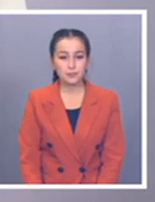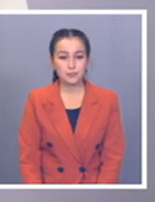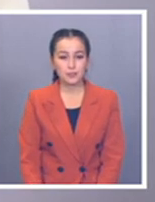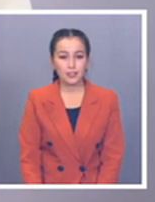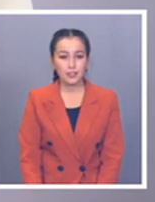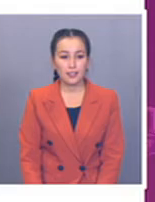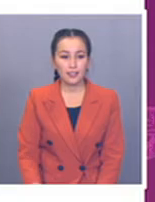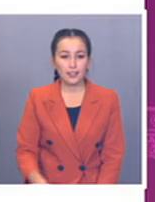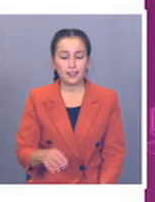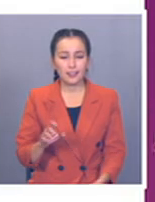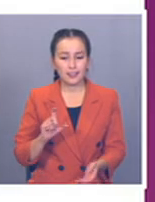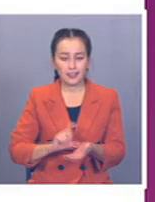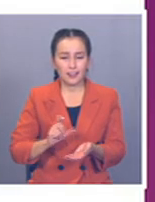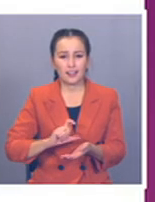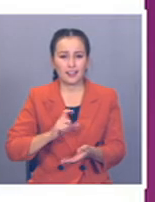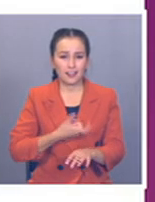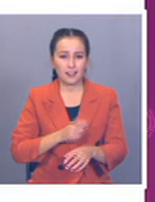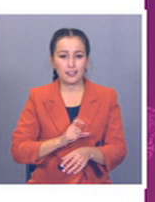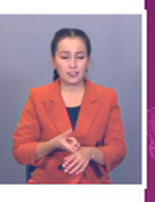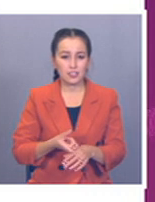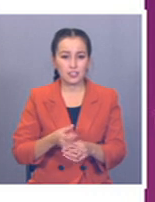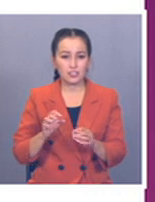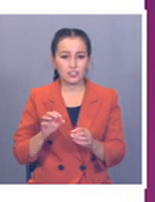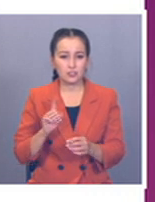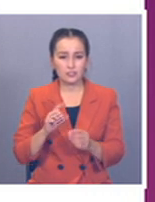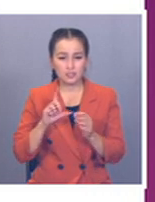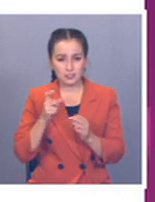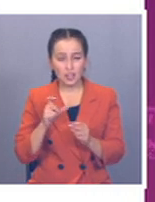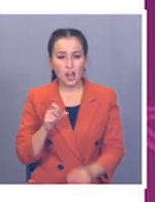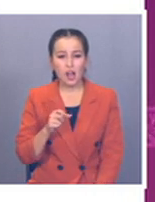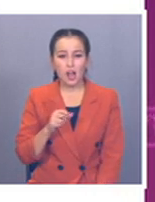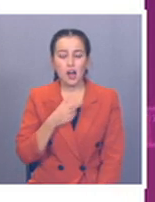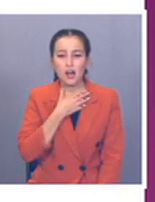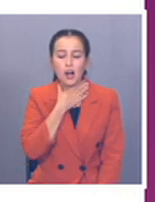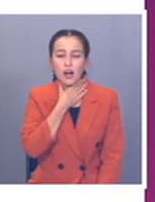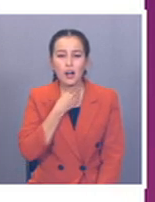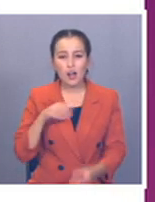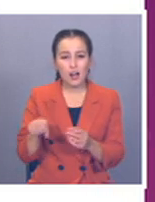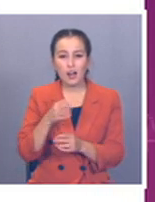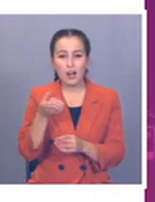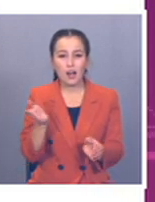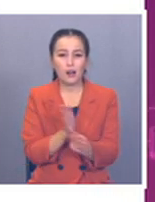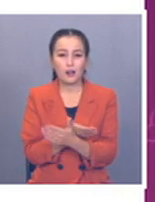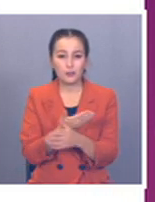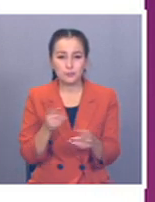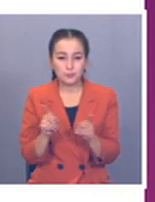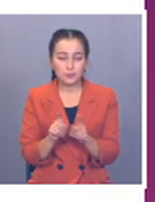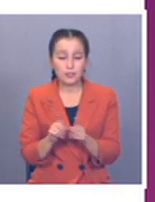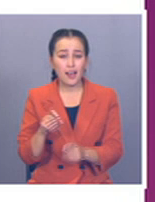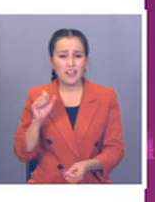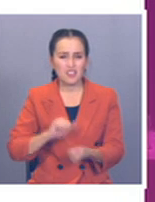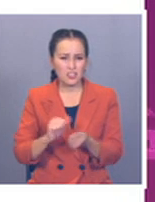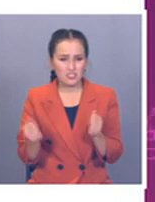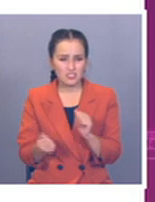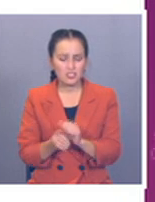Тікенді шеңгел, аққу мойын, алтын аймақ сөздері эпитетке жатады екен. Тастай,